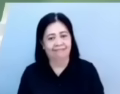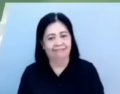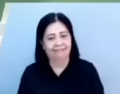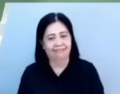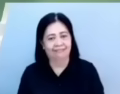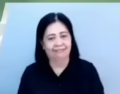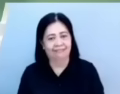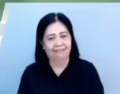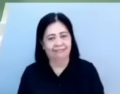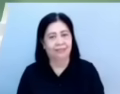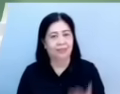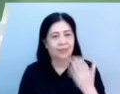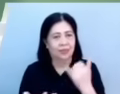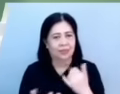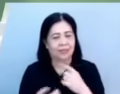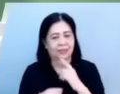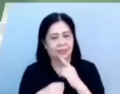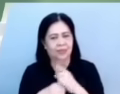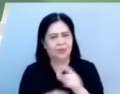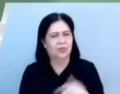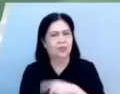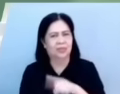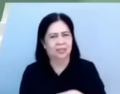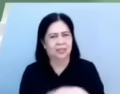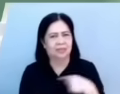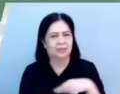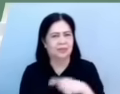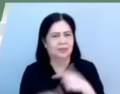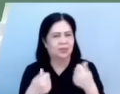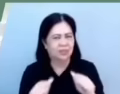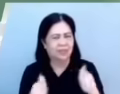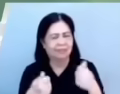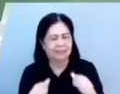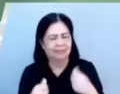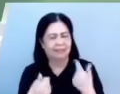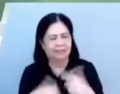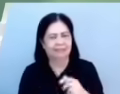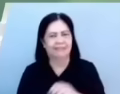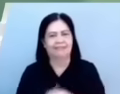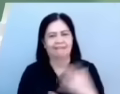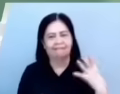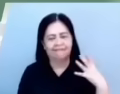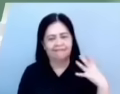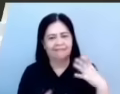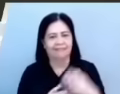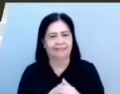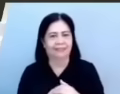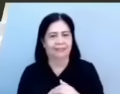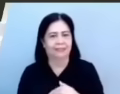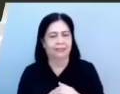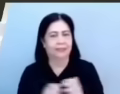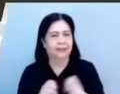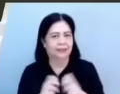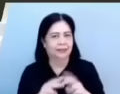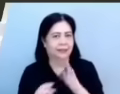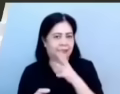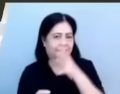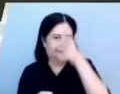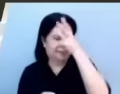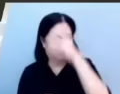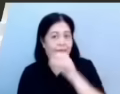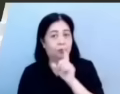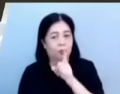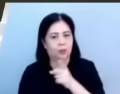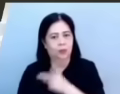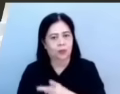Kasi po, tagal po namin mintay po ito. Pati po ng mga magulang niya po. Kaya aalagaan daw nila